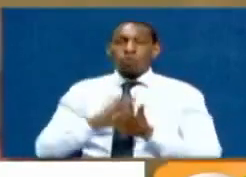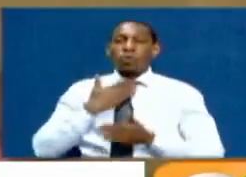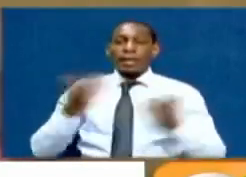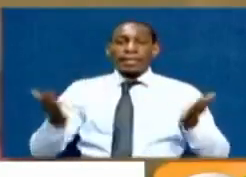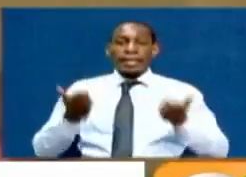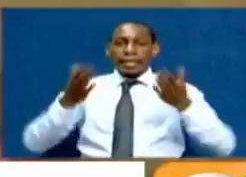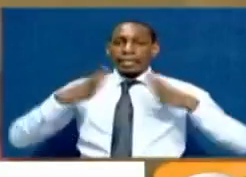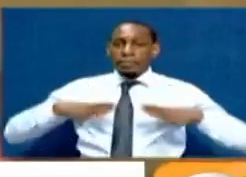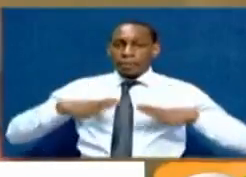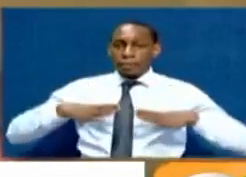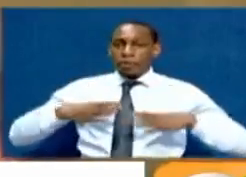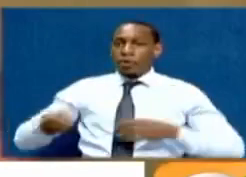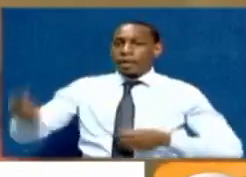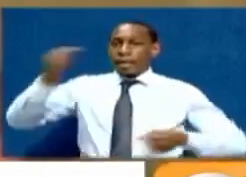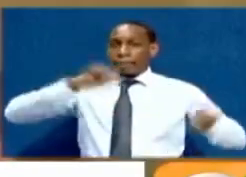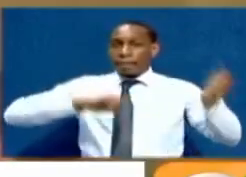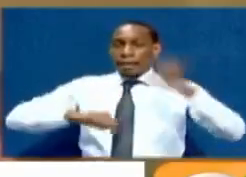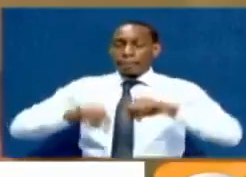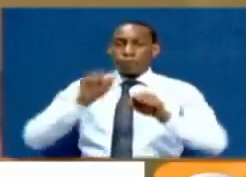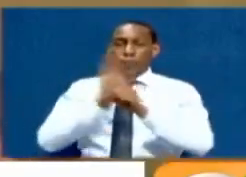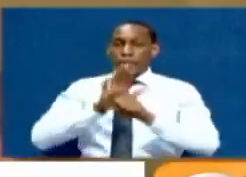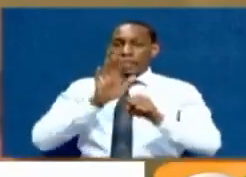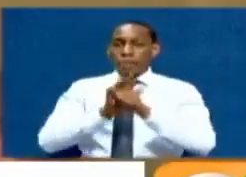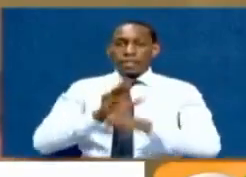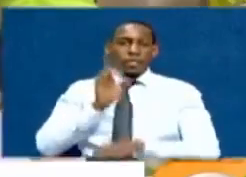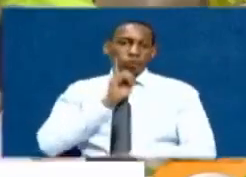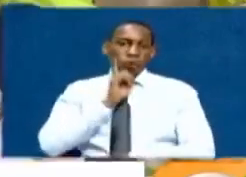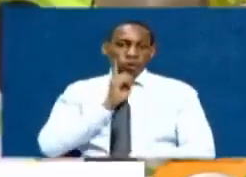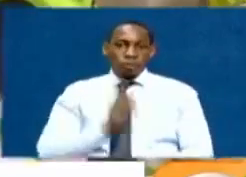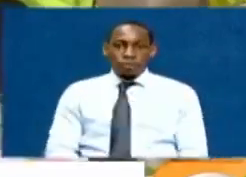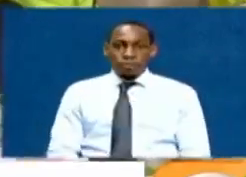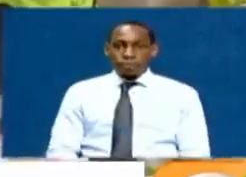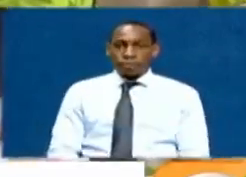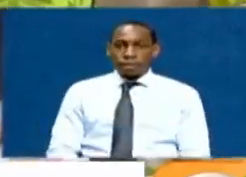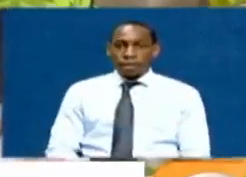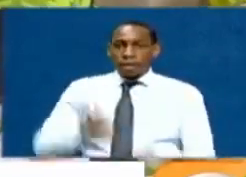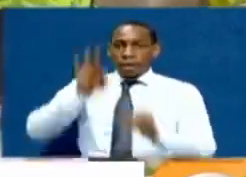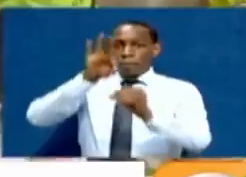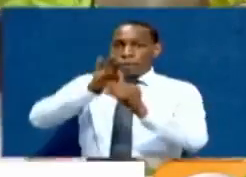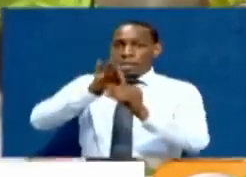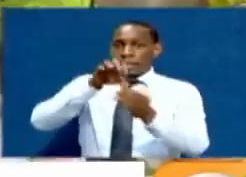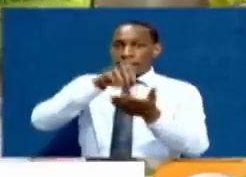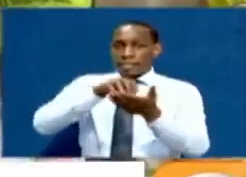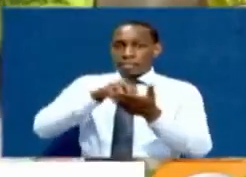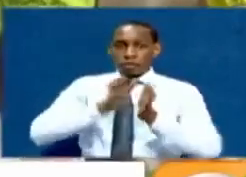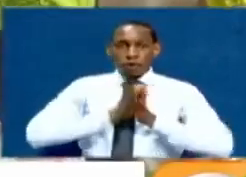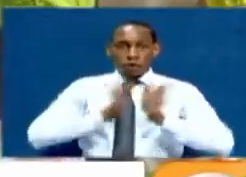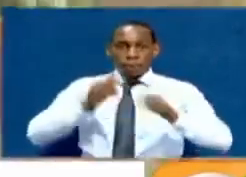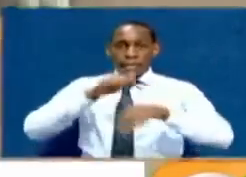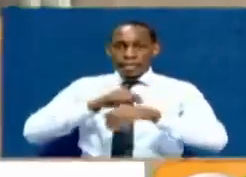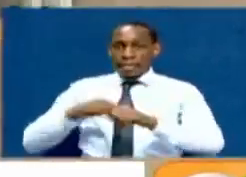urge the people of Huruma to turn up in large numbers tomorrow. Vituo vya kupigia kura